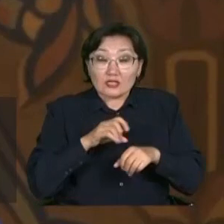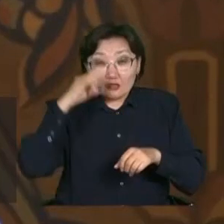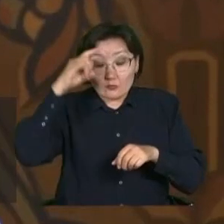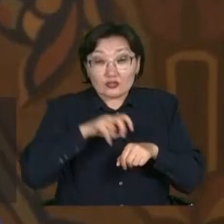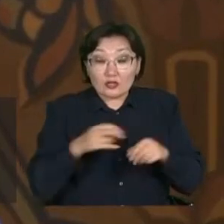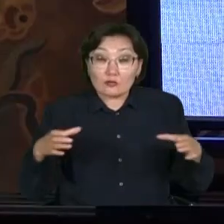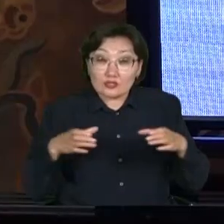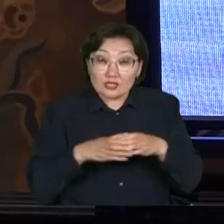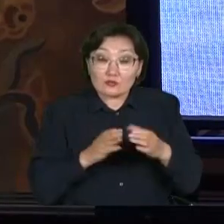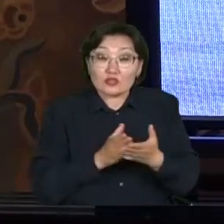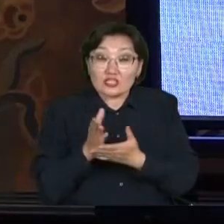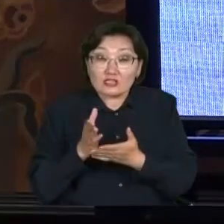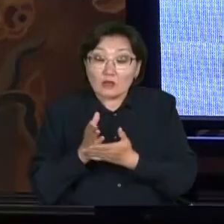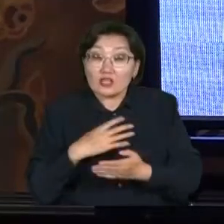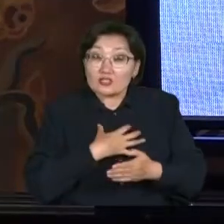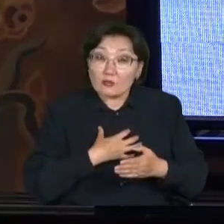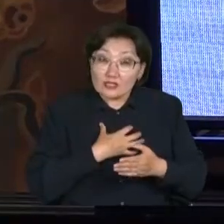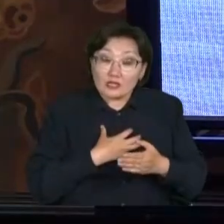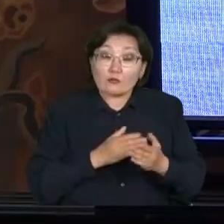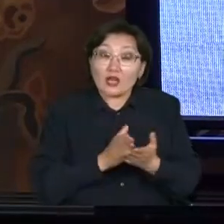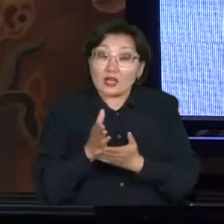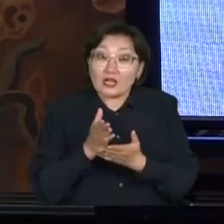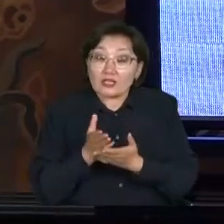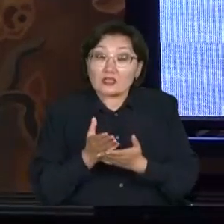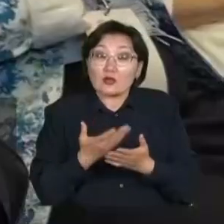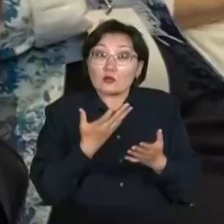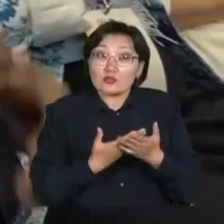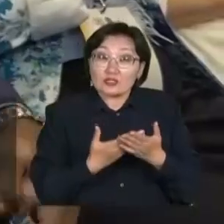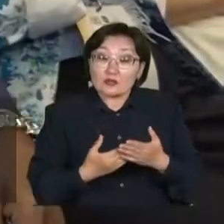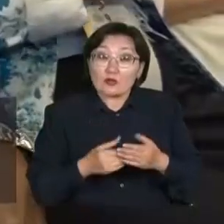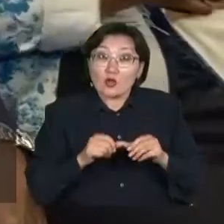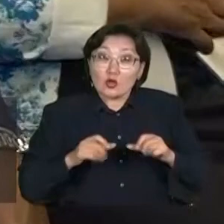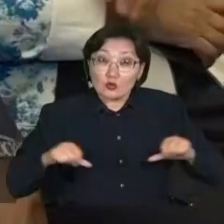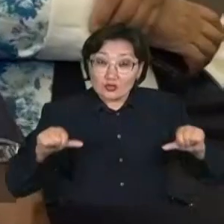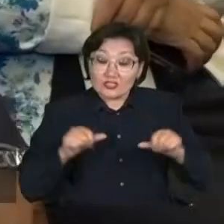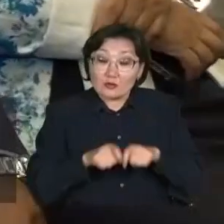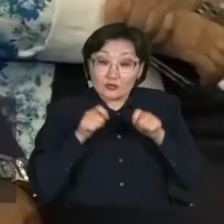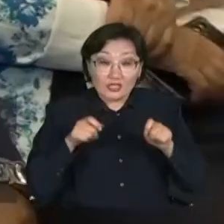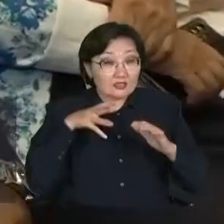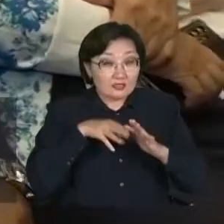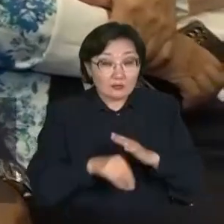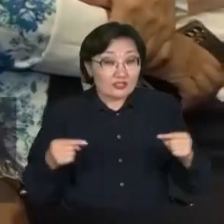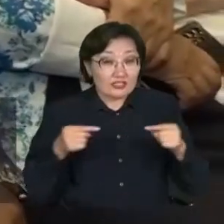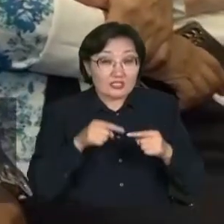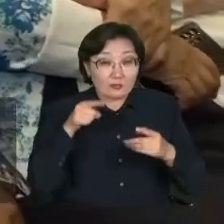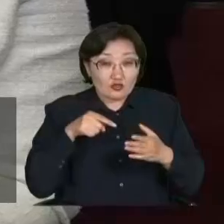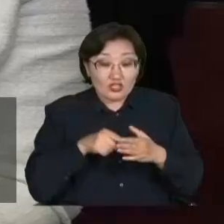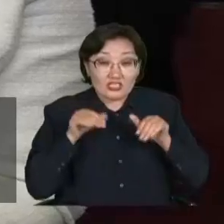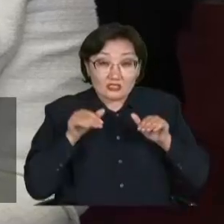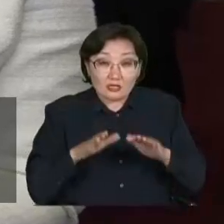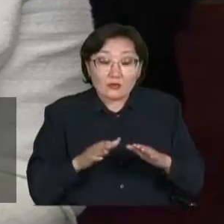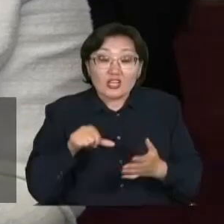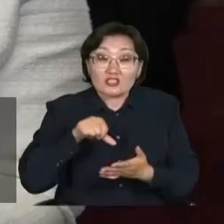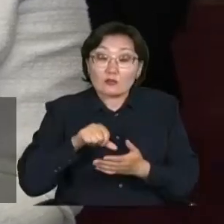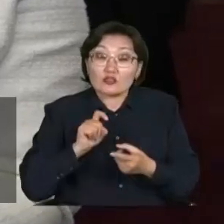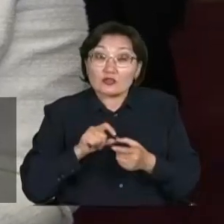қоғамы алғаш рет саладағы стратегиялық маңызды бағыттарды көтеретін сараптамалық кеңестер құрды. Олардың қатарына нақты мәселелерді шешуге